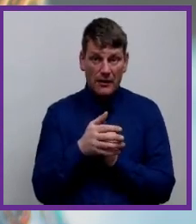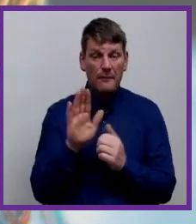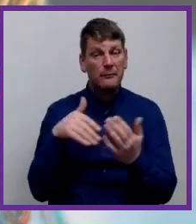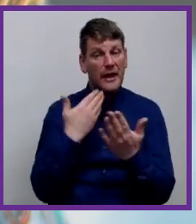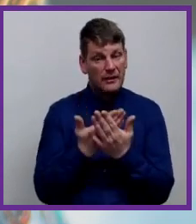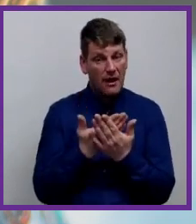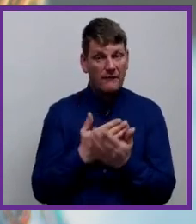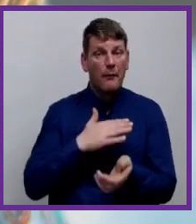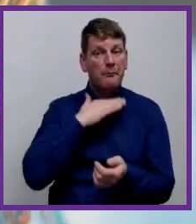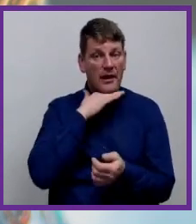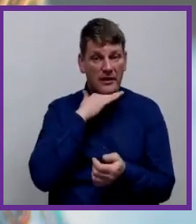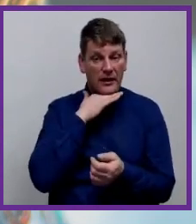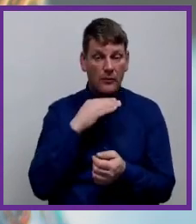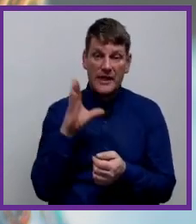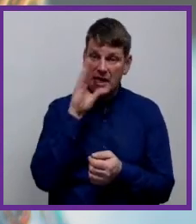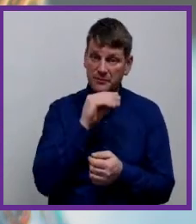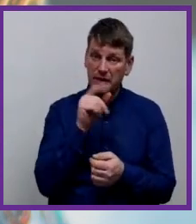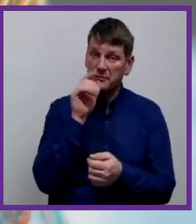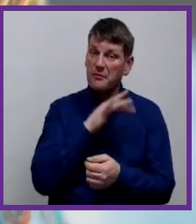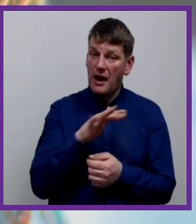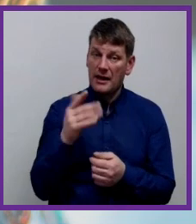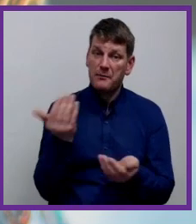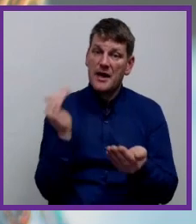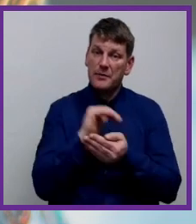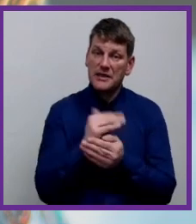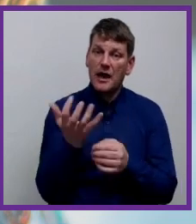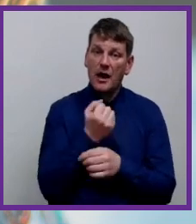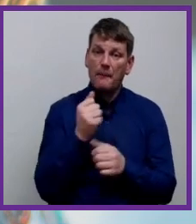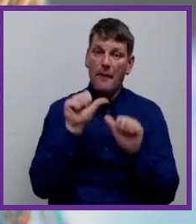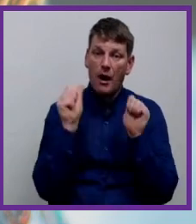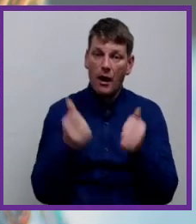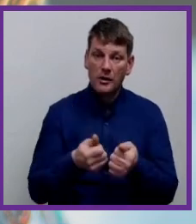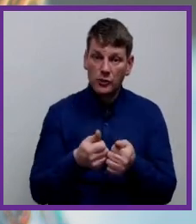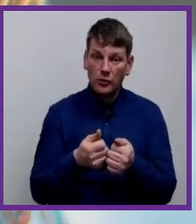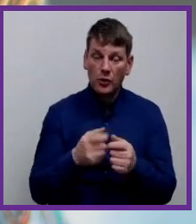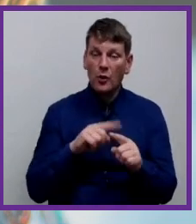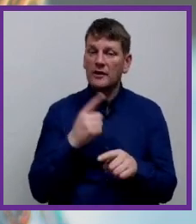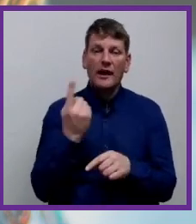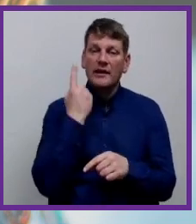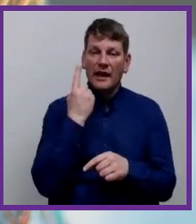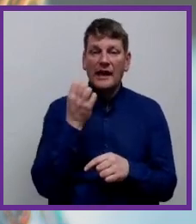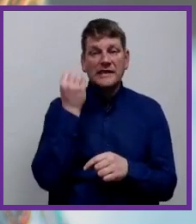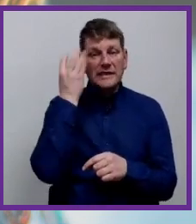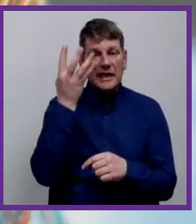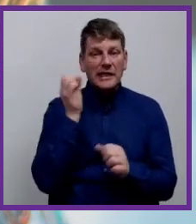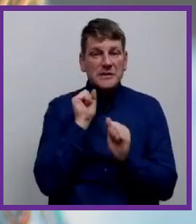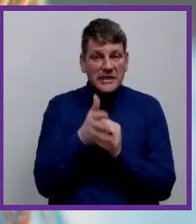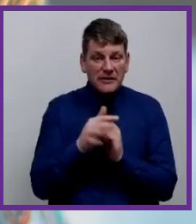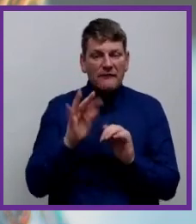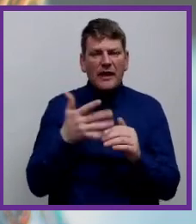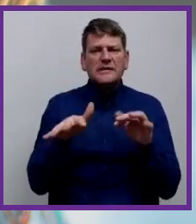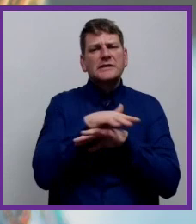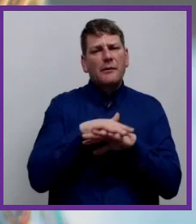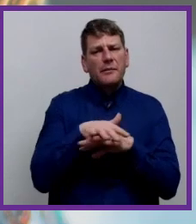piedāvā pietiekamas iespējas bērniem iepazīties ar mākslu. Un ne tikai izglītības sistēma vai